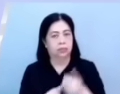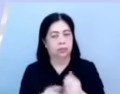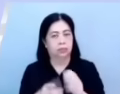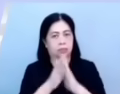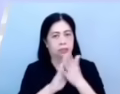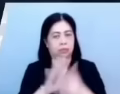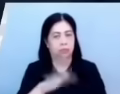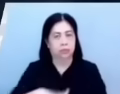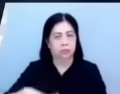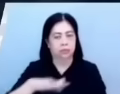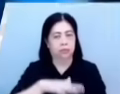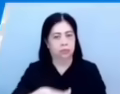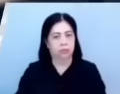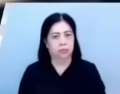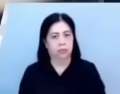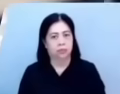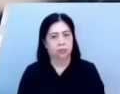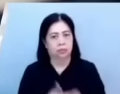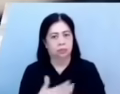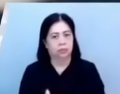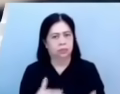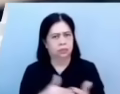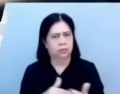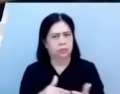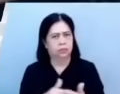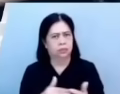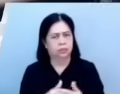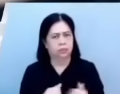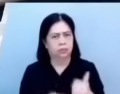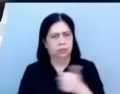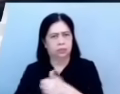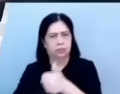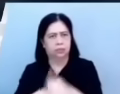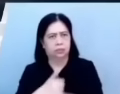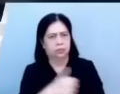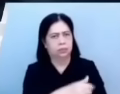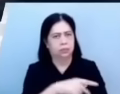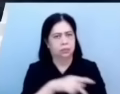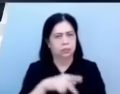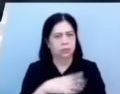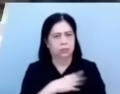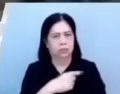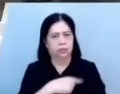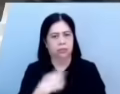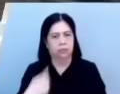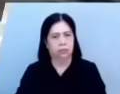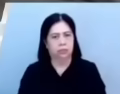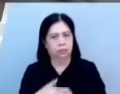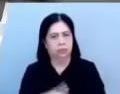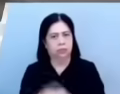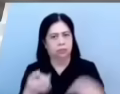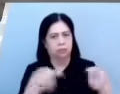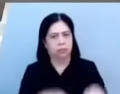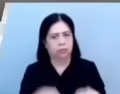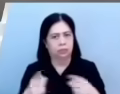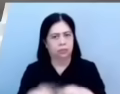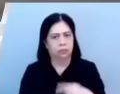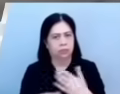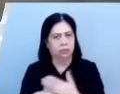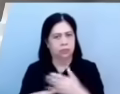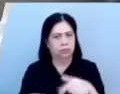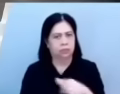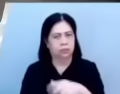rehiyon. Kasunod yan ng sunod-sunod na palitan ng akusasyon ng Pilipinas sa China matapos ang mga insidente ng harassment sa West Philippine